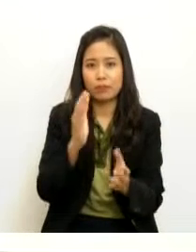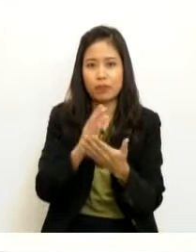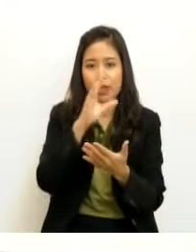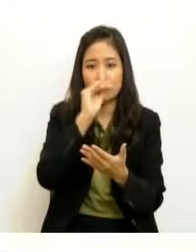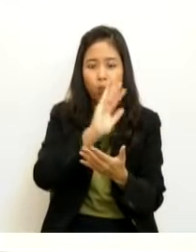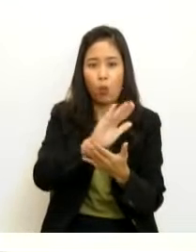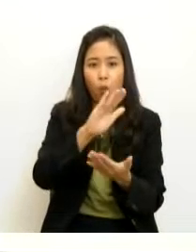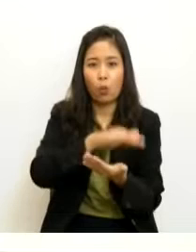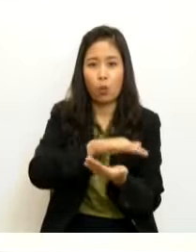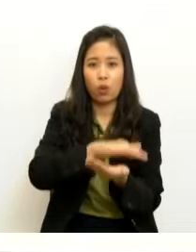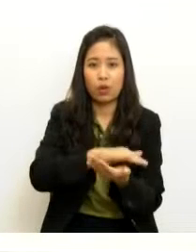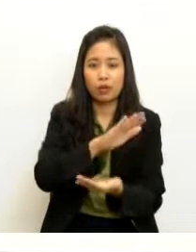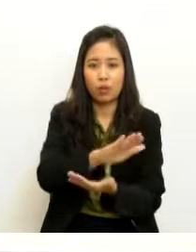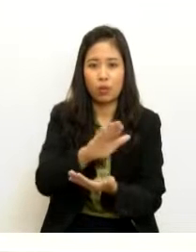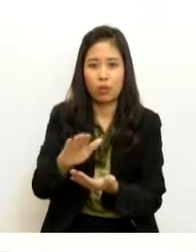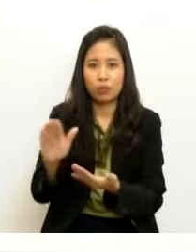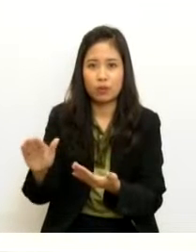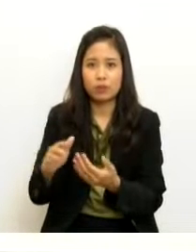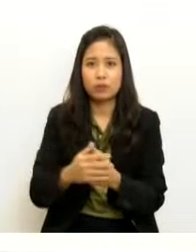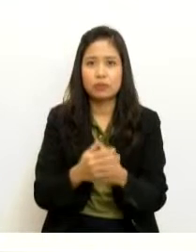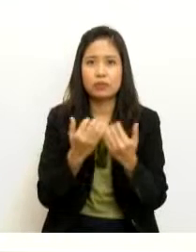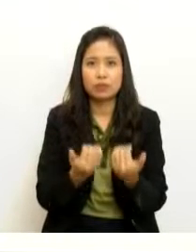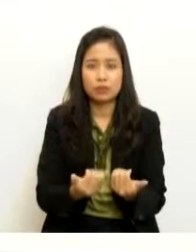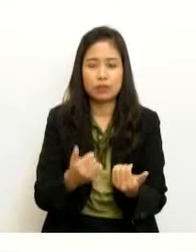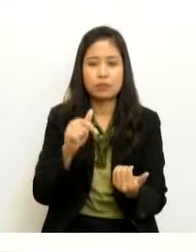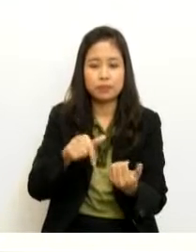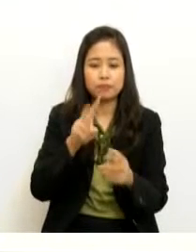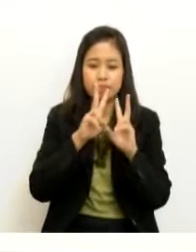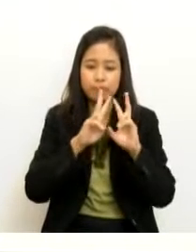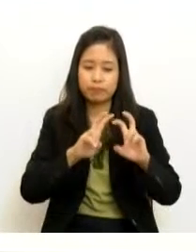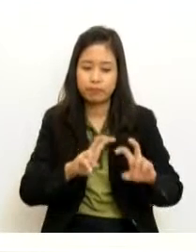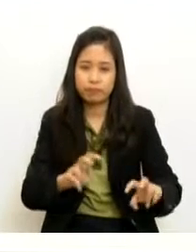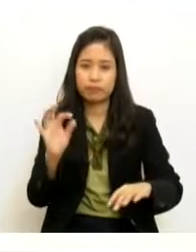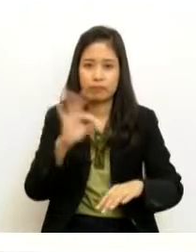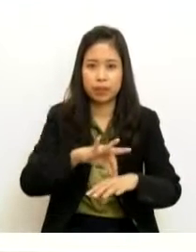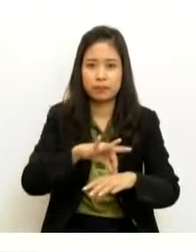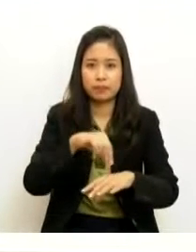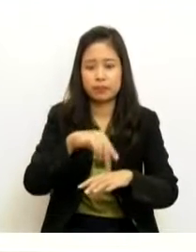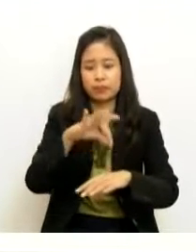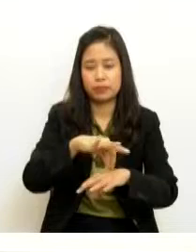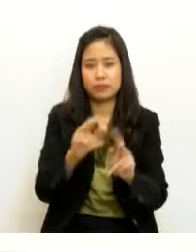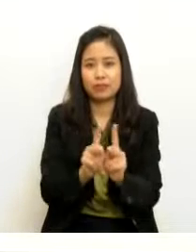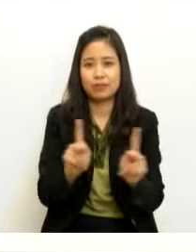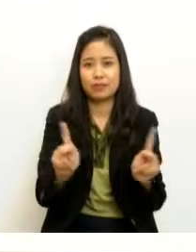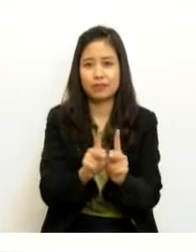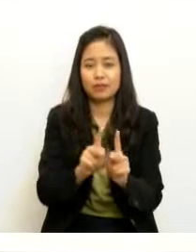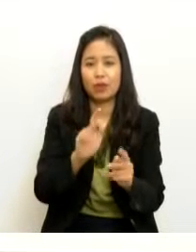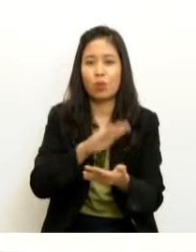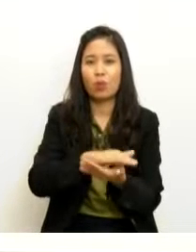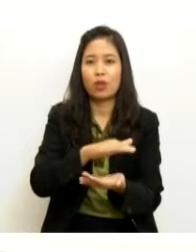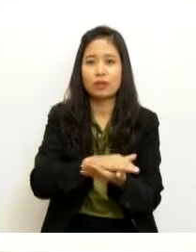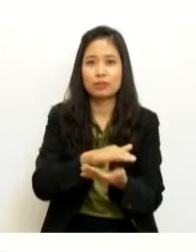านศึกษาคณะกรรมการชุดนี้จะเป็นผู้พิจารณาแต่งตั้งคณะกรรมการรับนักเรียนระดับสถานศึกษาขึ้นค